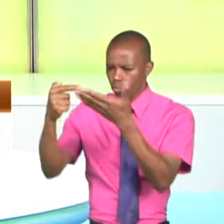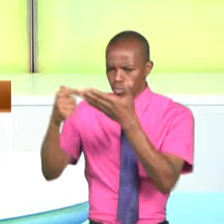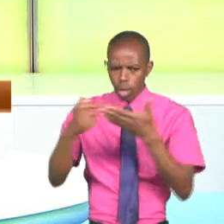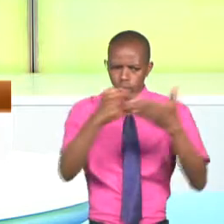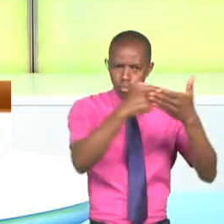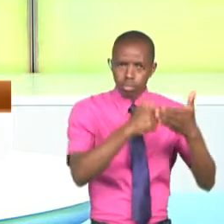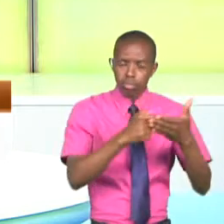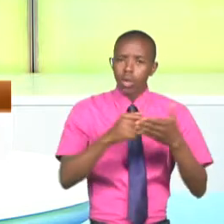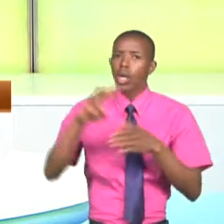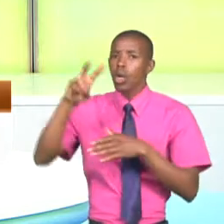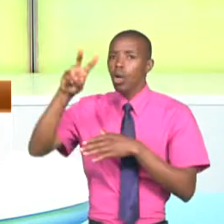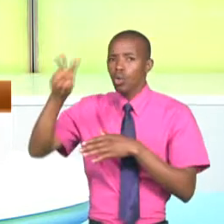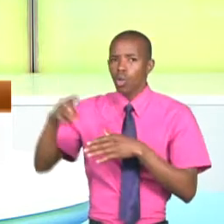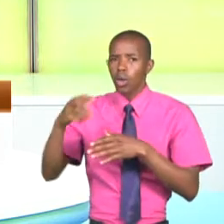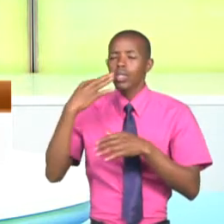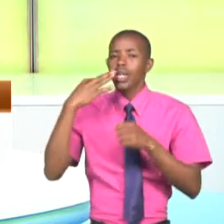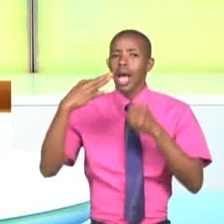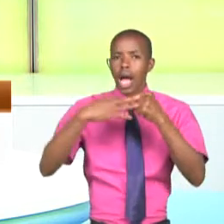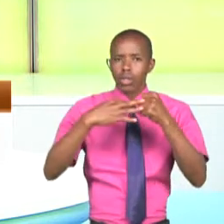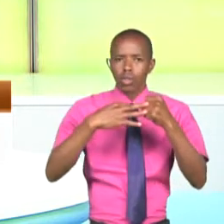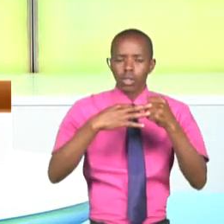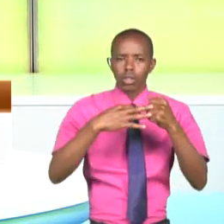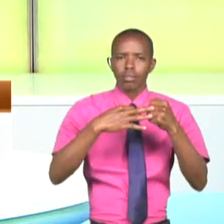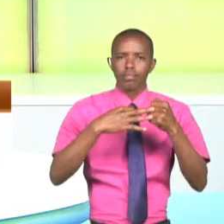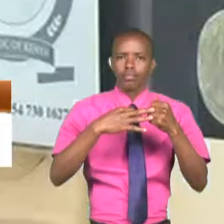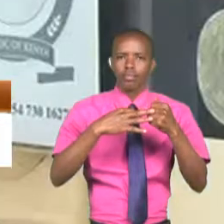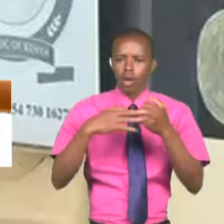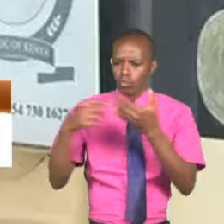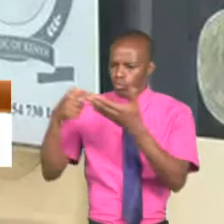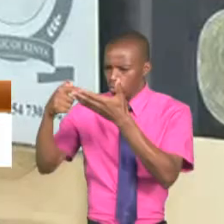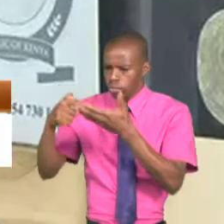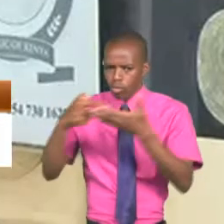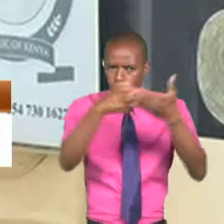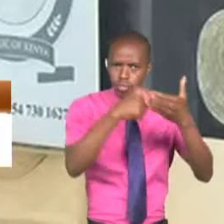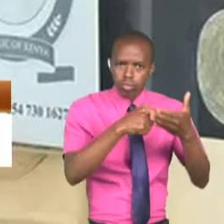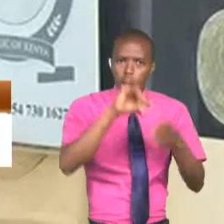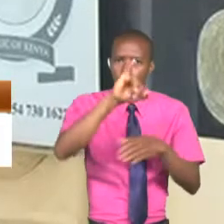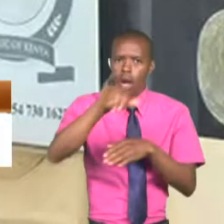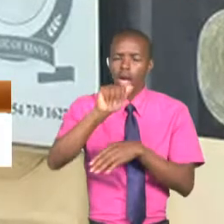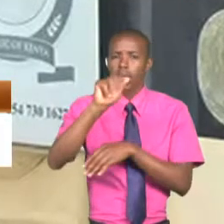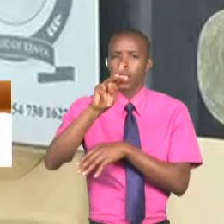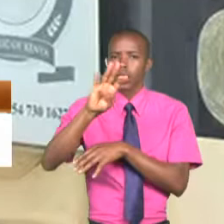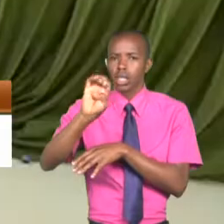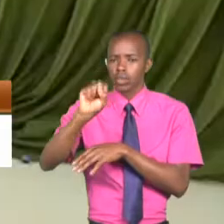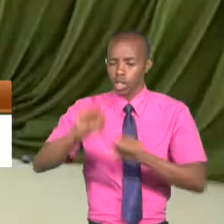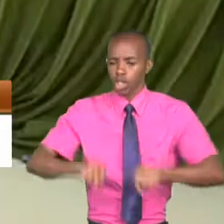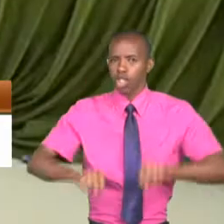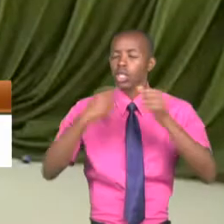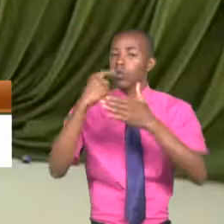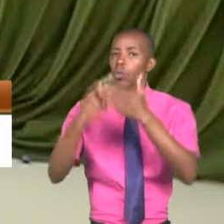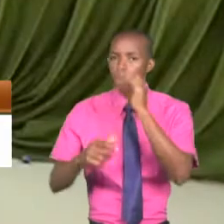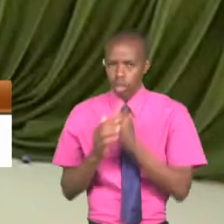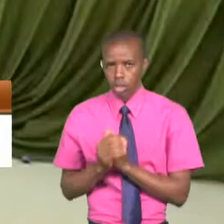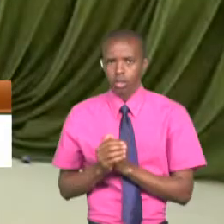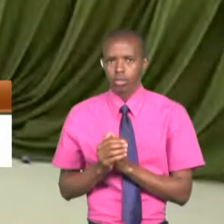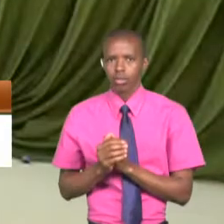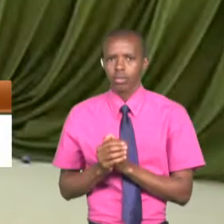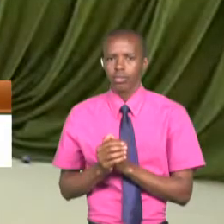2,800. Msimamizi wa Mediation Training Institute East Africa, Bwana James Mangerere, amesema kuwa